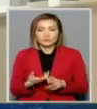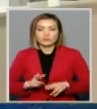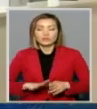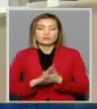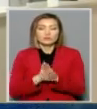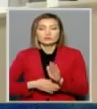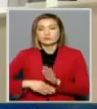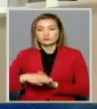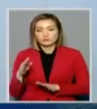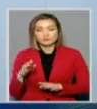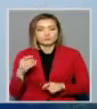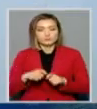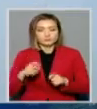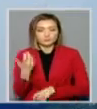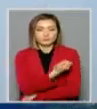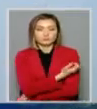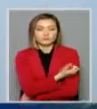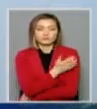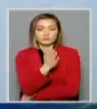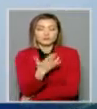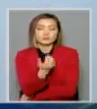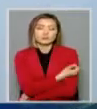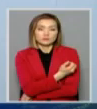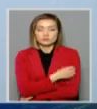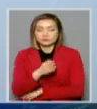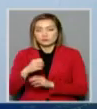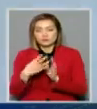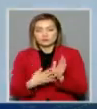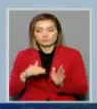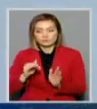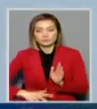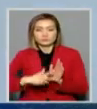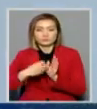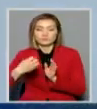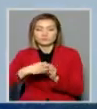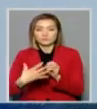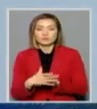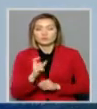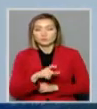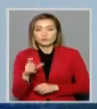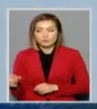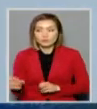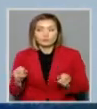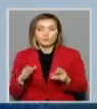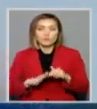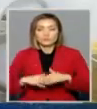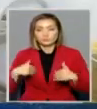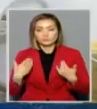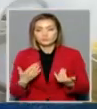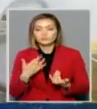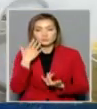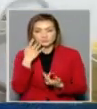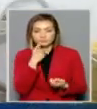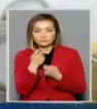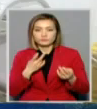стабилизации ситуации проводится вакцинация уже ри вакцинировали с 19 тысяч 815 жителей специалисты советуют твердо